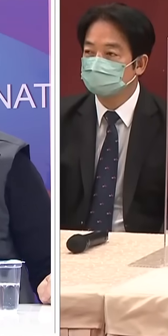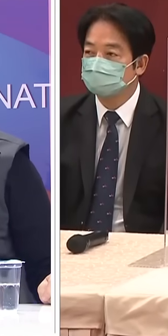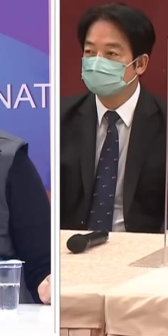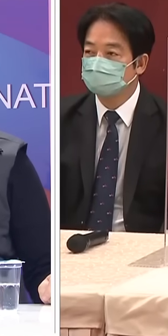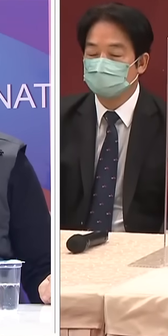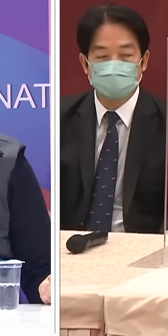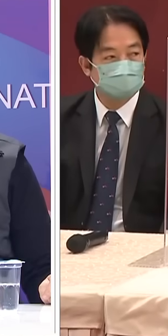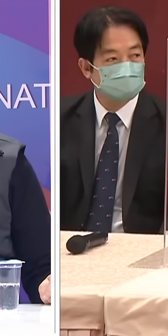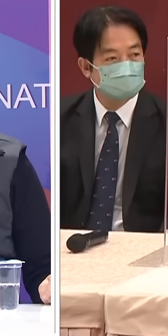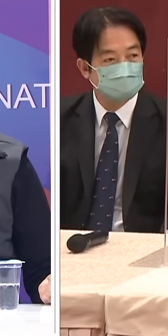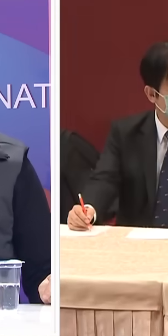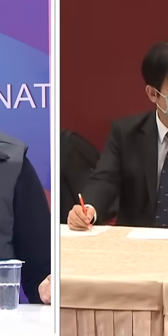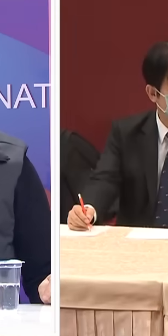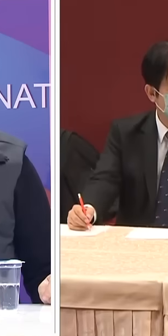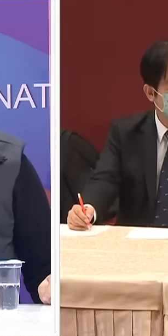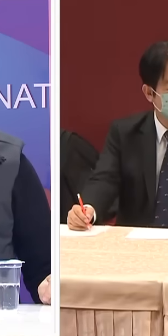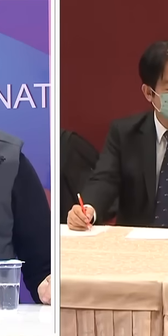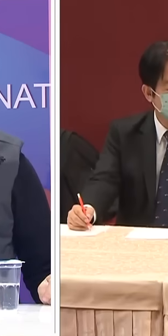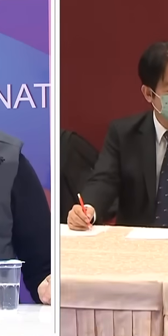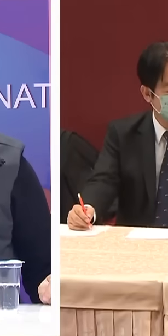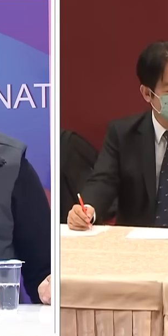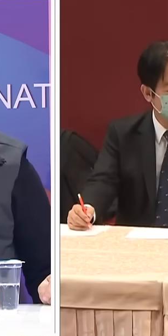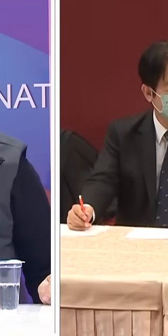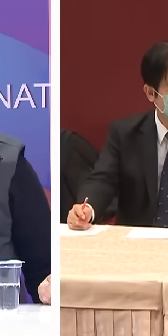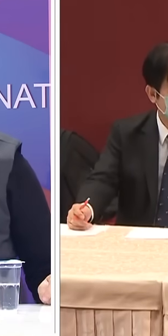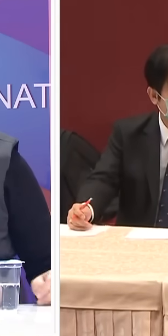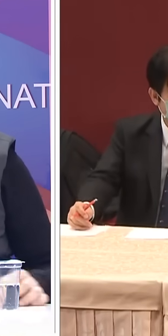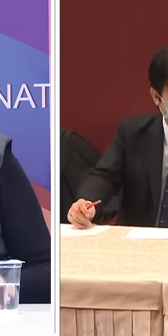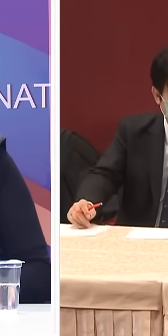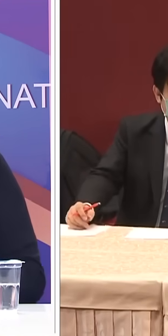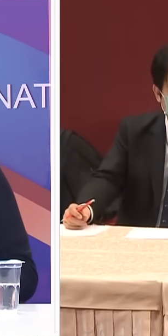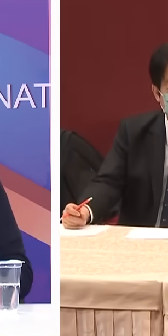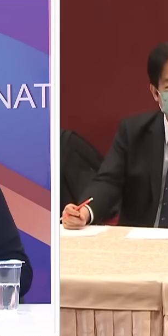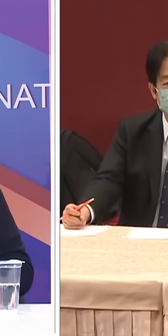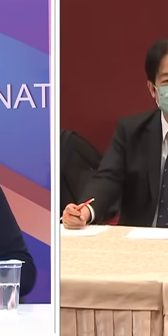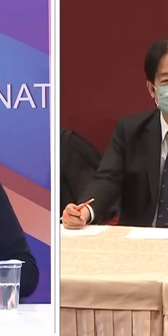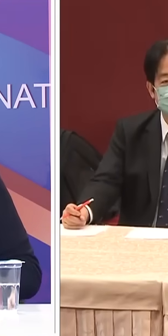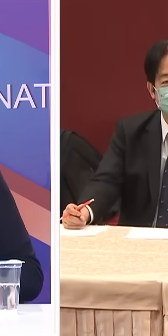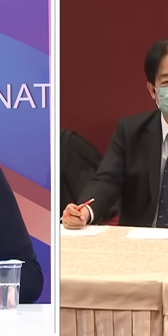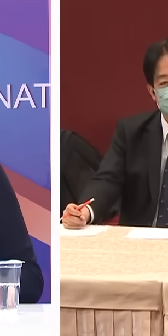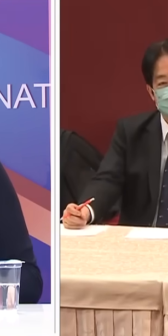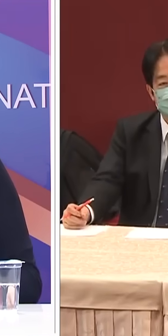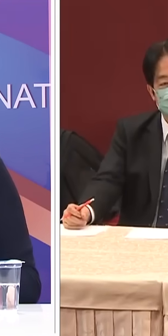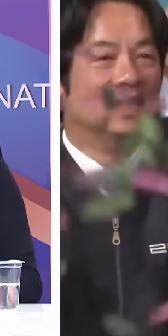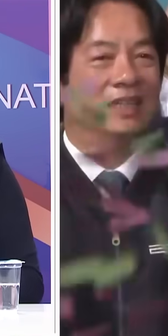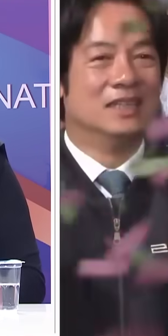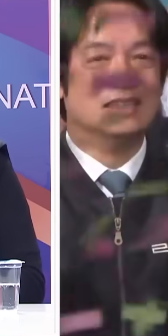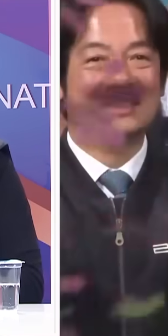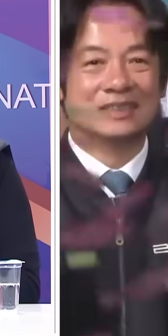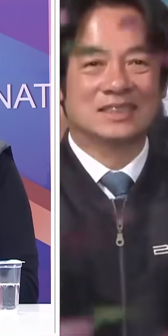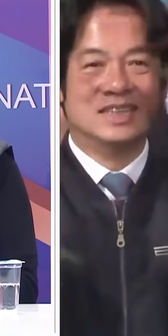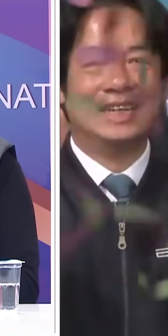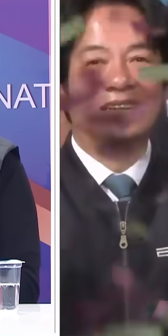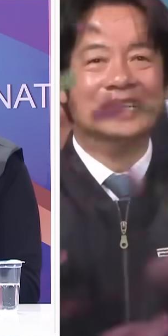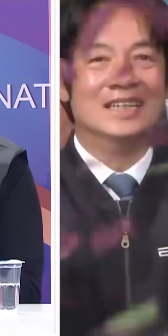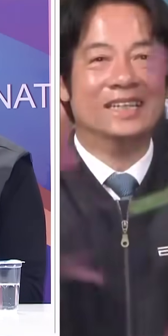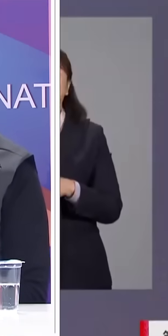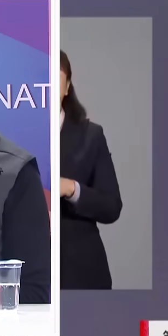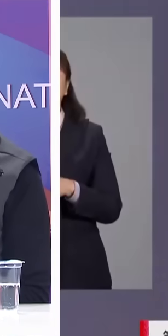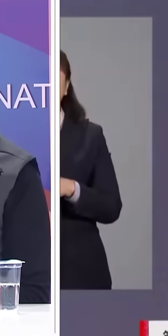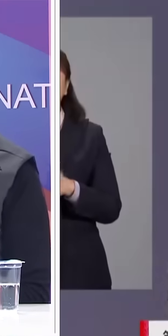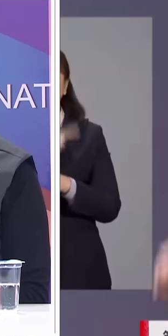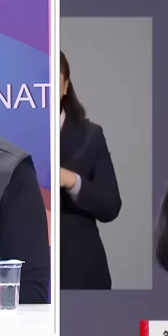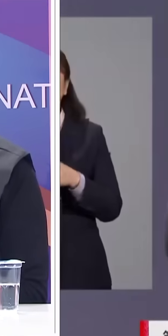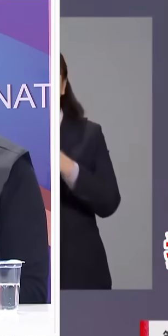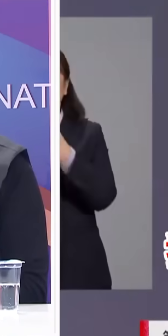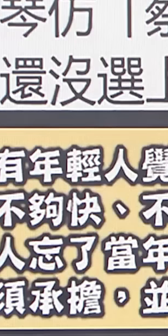检举，下午立刻安检，查水表速度是一流的。萧美琴今天跟你讲啊，年轻人或许觉得民进党不够好，改革不